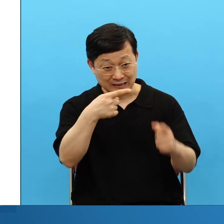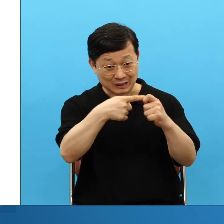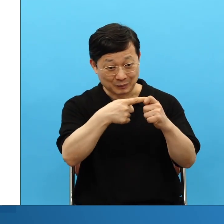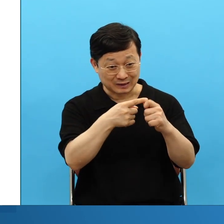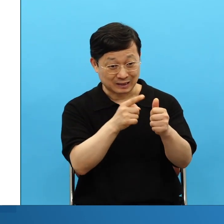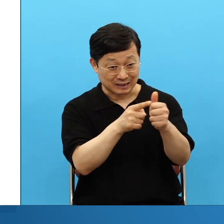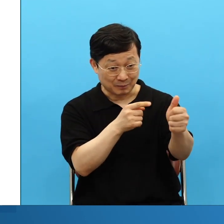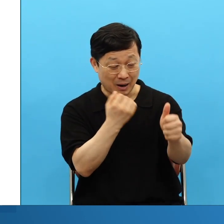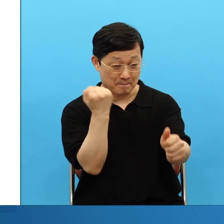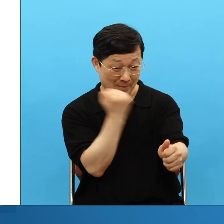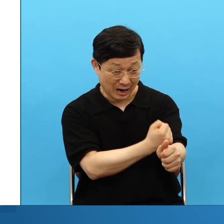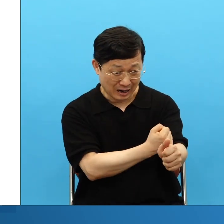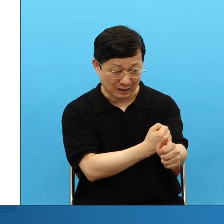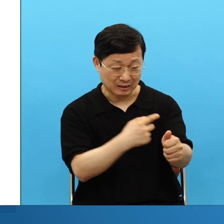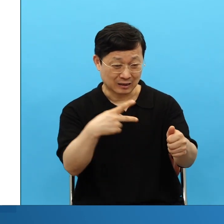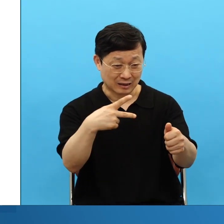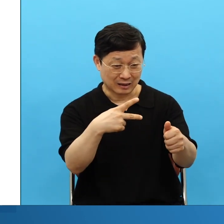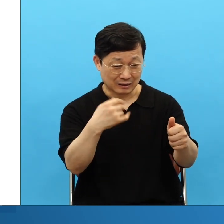실제 그래요.